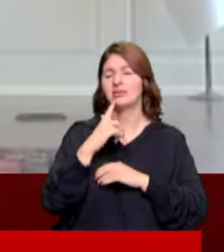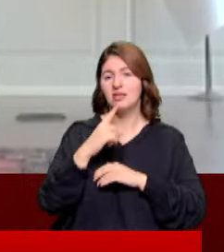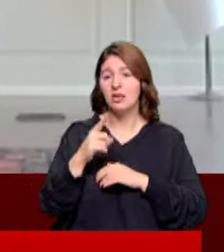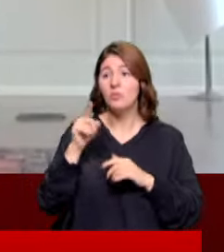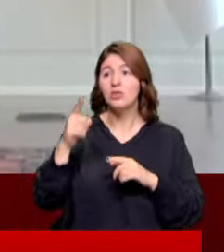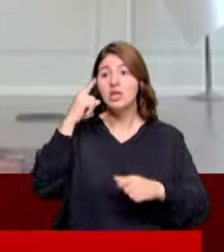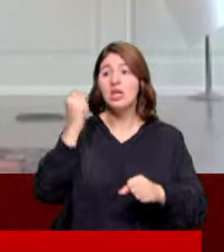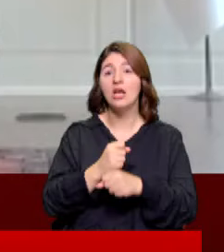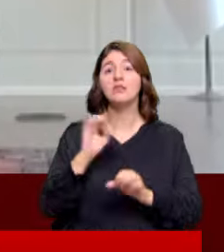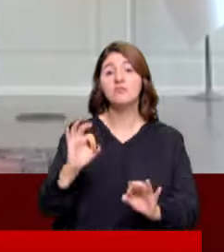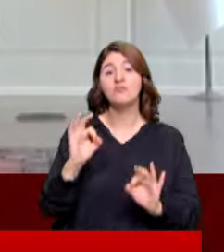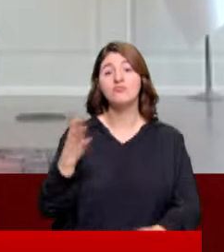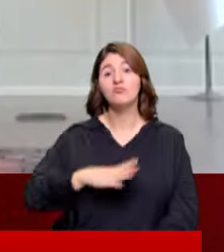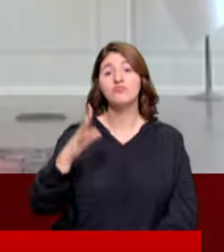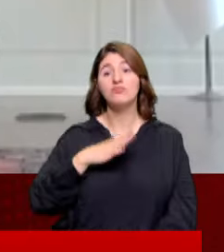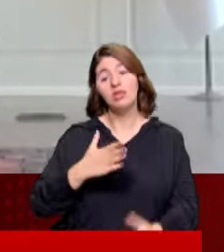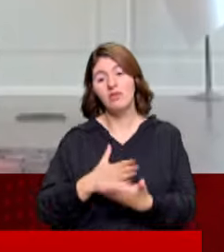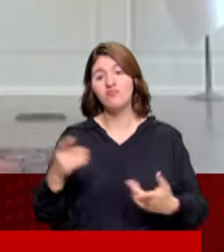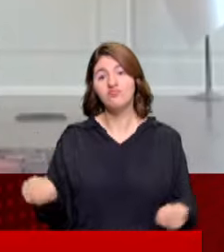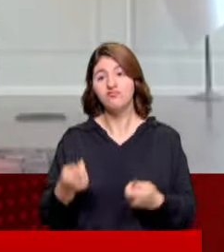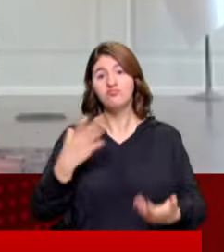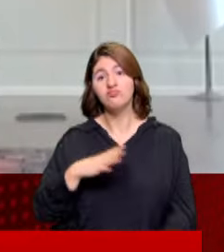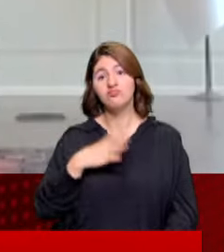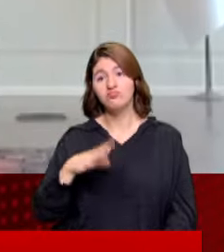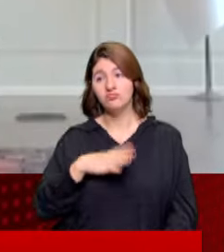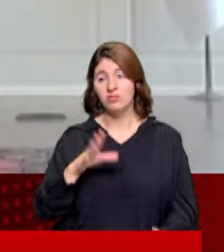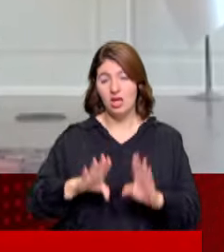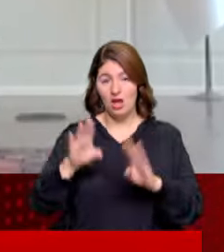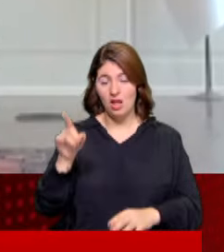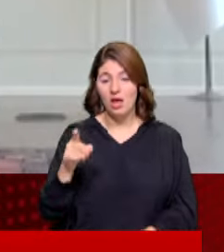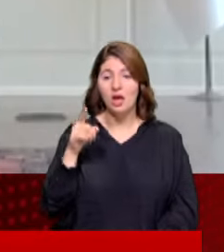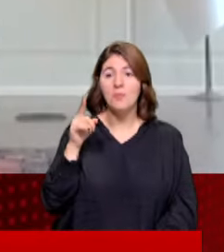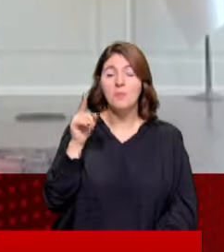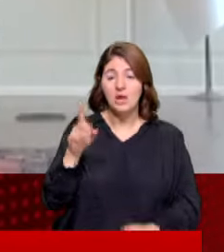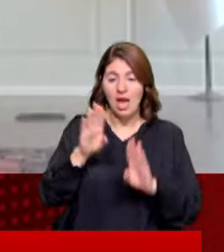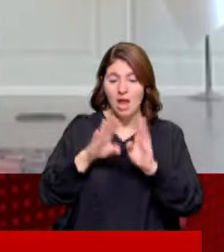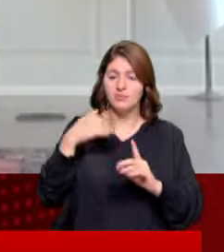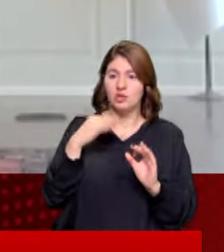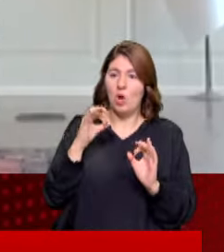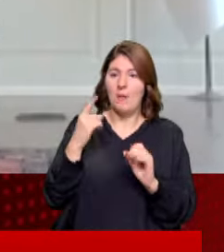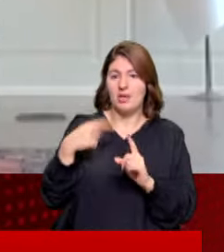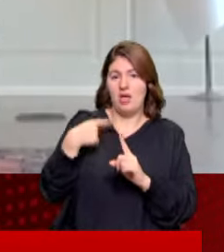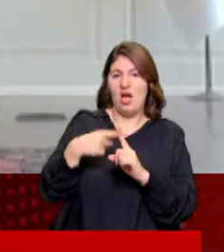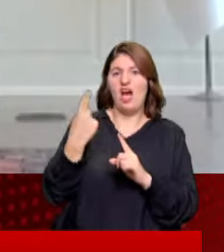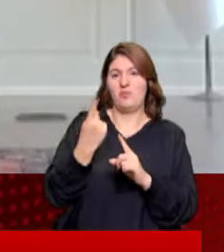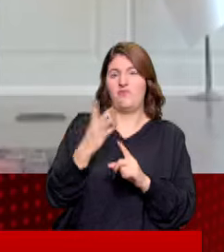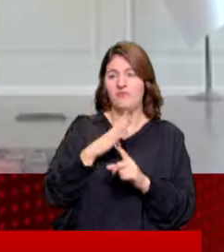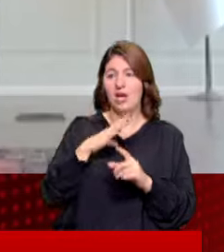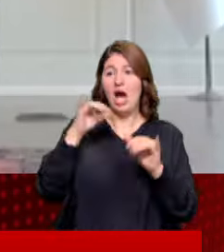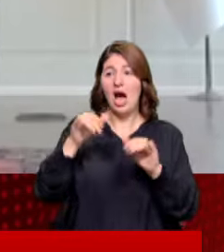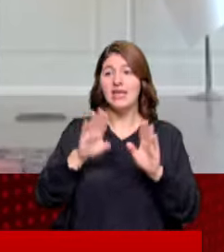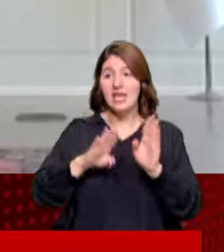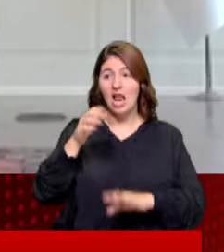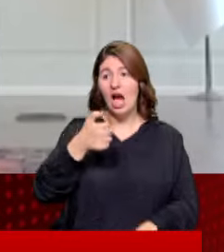Israrla bunlar devam etmek istediler bu ihaleye. Bu ihaleye bir de şöyle bir ayrıntı var. Aynı